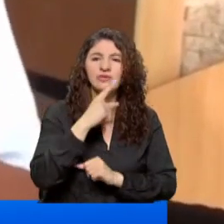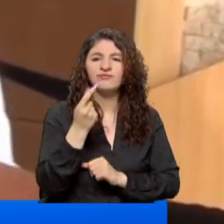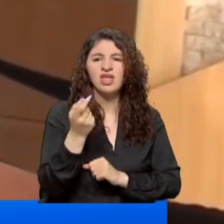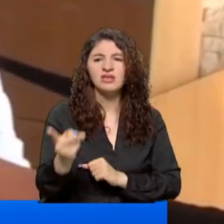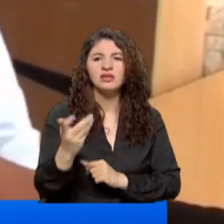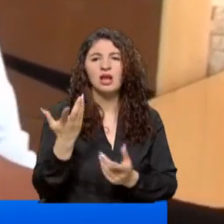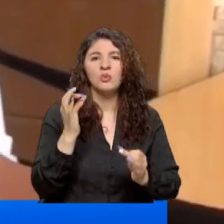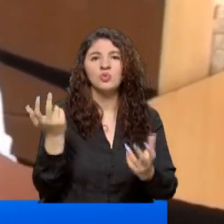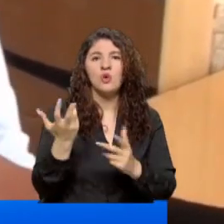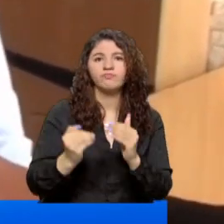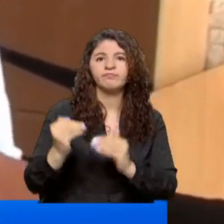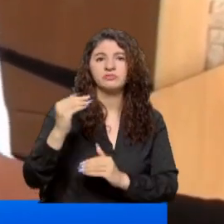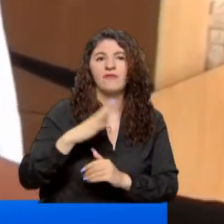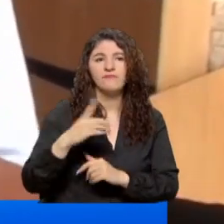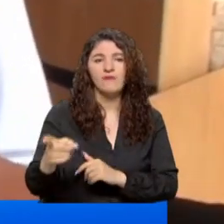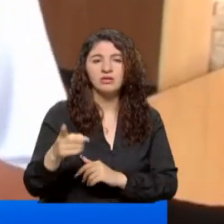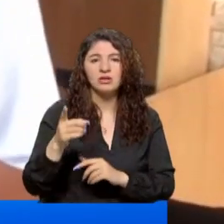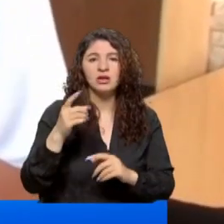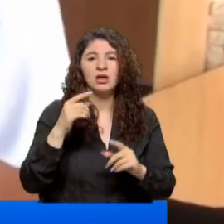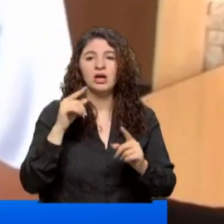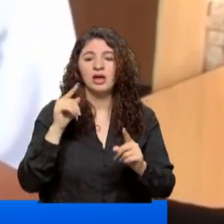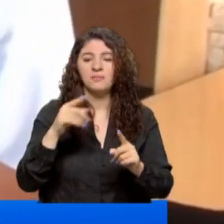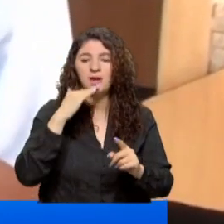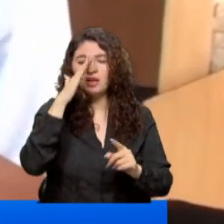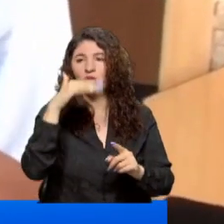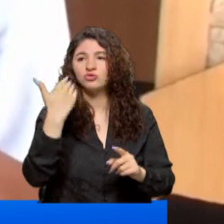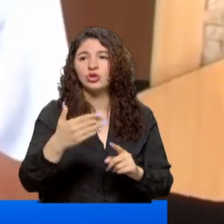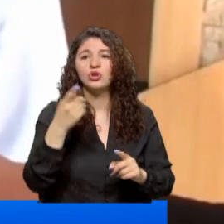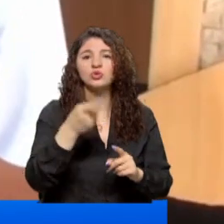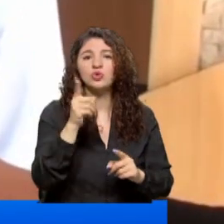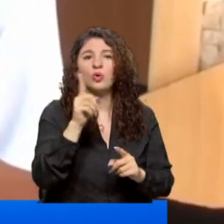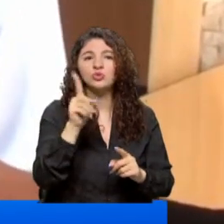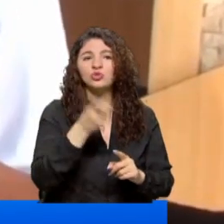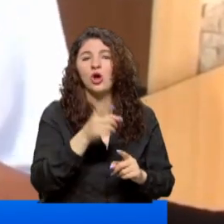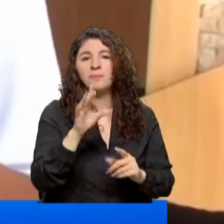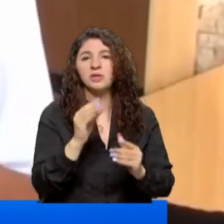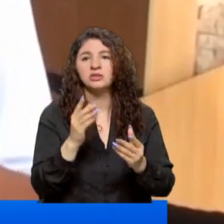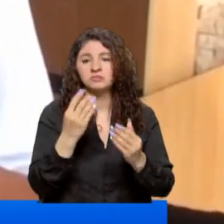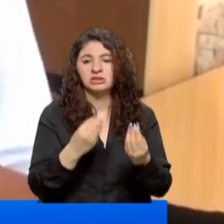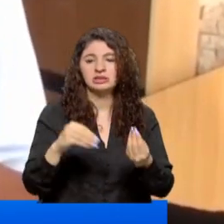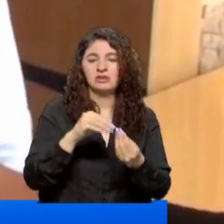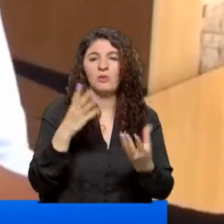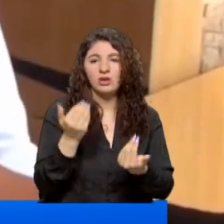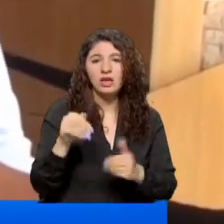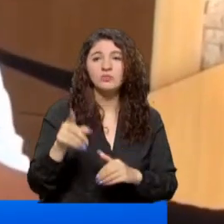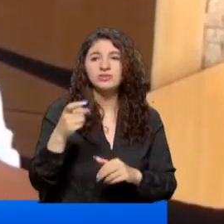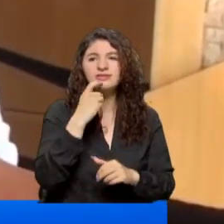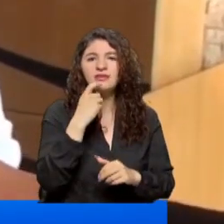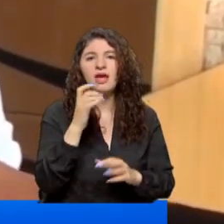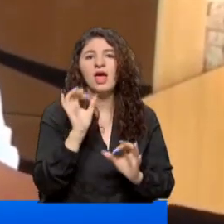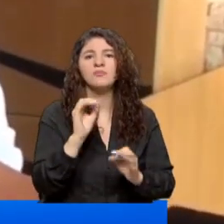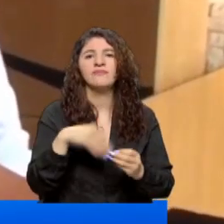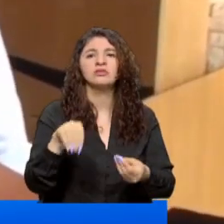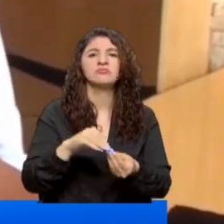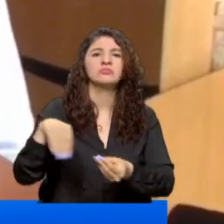fiyatlarda yani bazı yükselme var bayramdan sonra 110-115 şu anda tekrar yükselme oldu zaten Bursa'ya bu sene